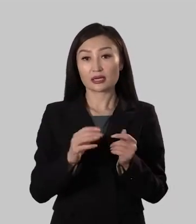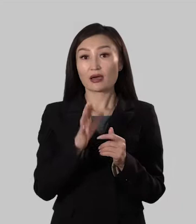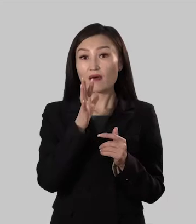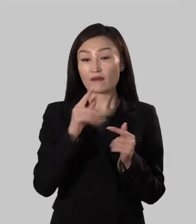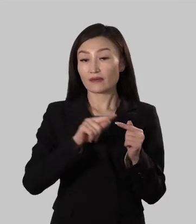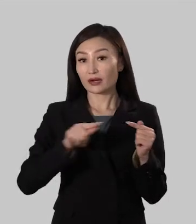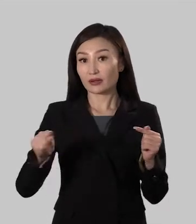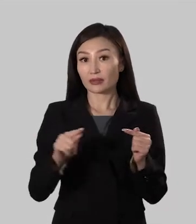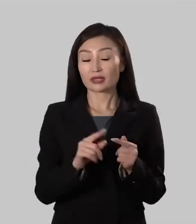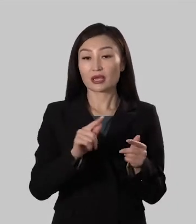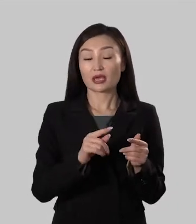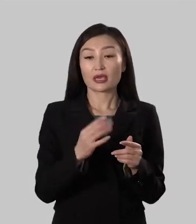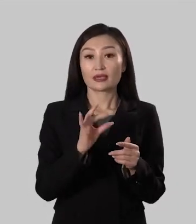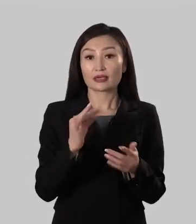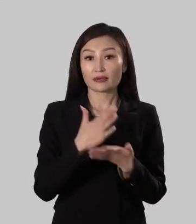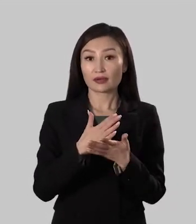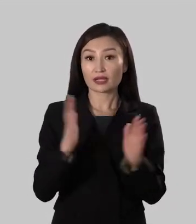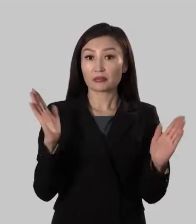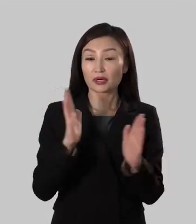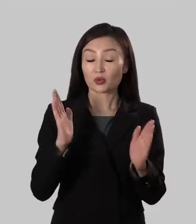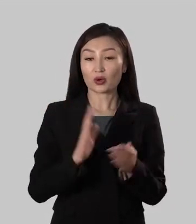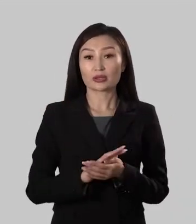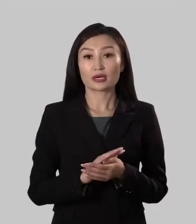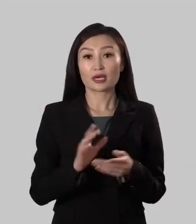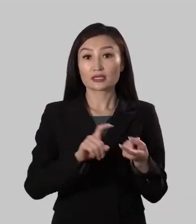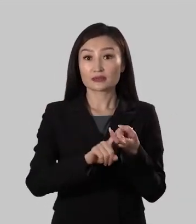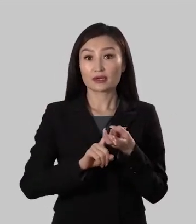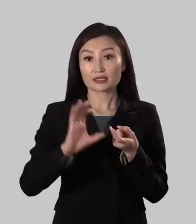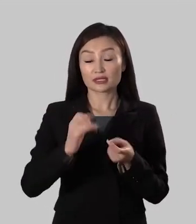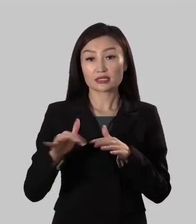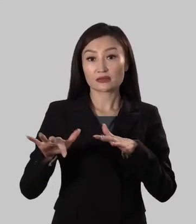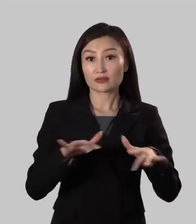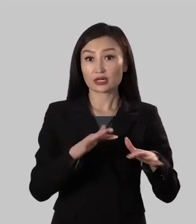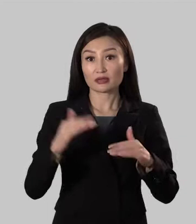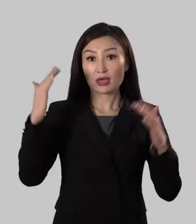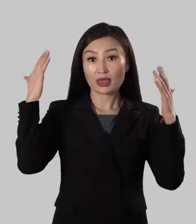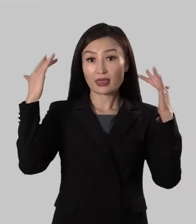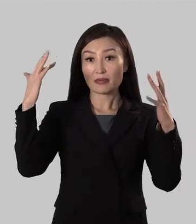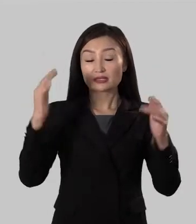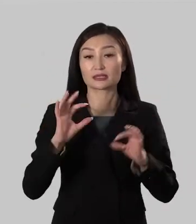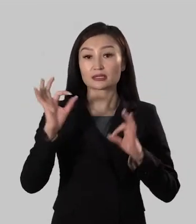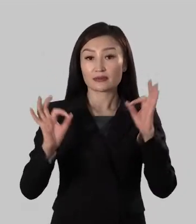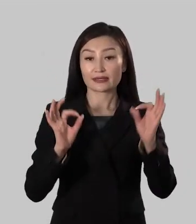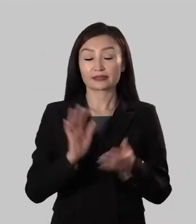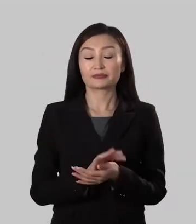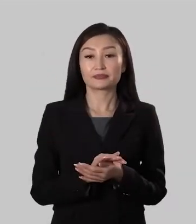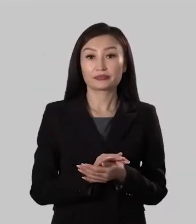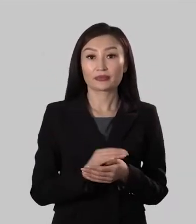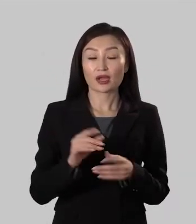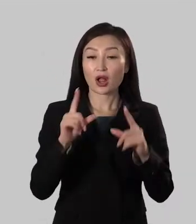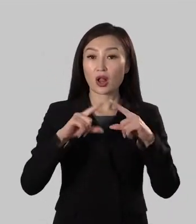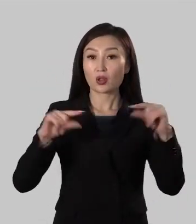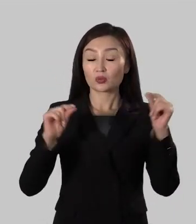основе которой лежат периодические явления природы, связанные с движением небесных светил.